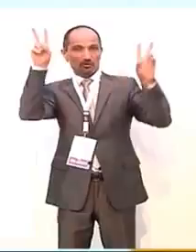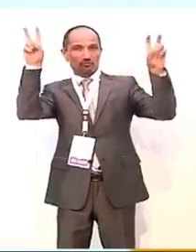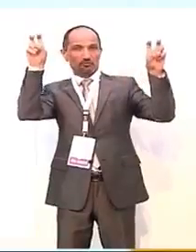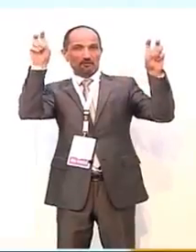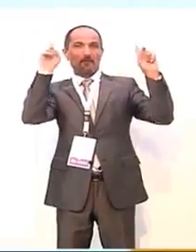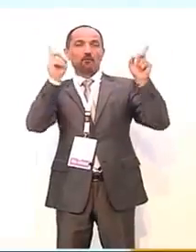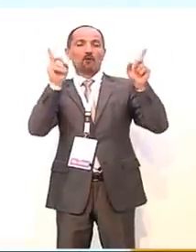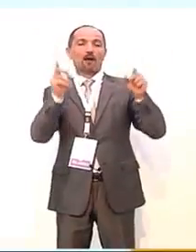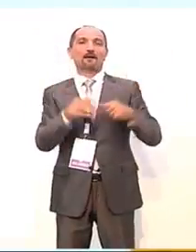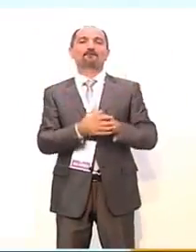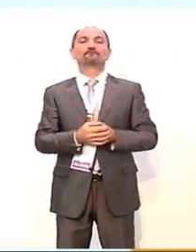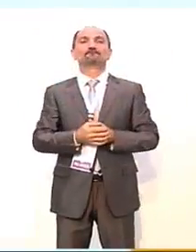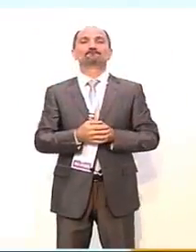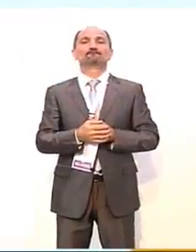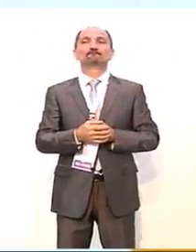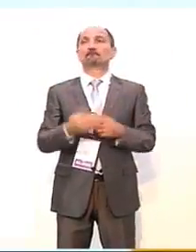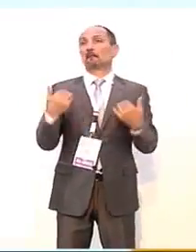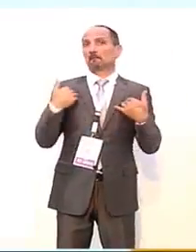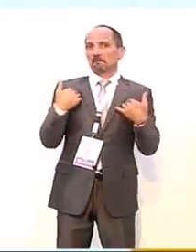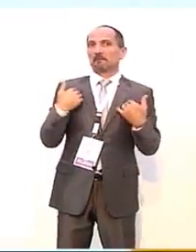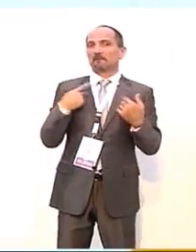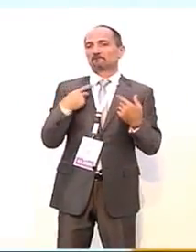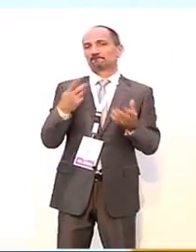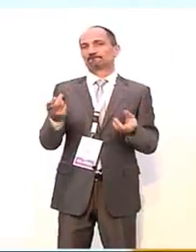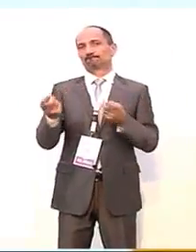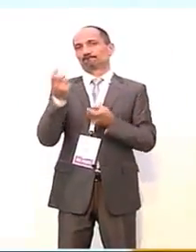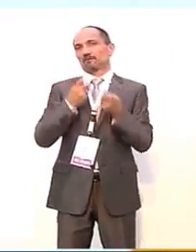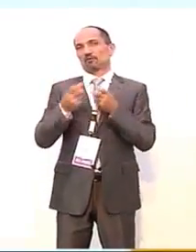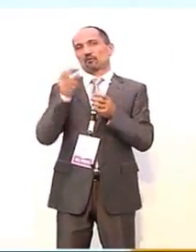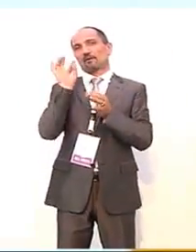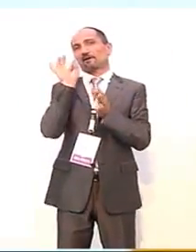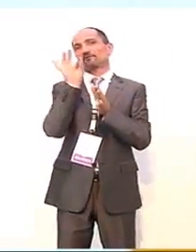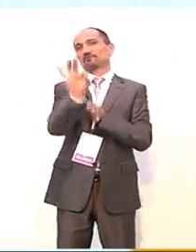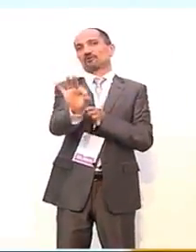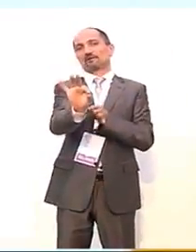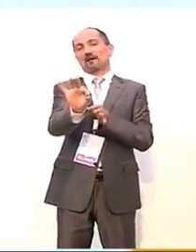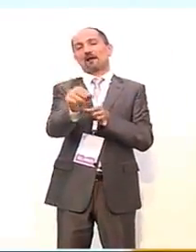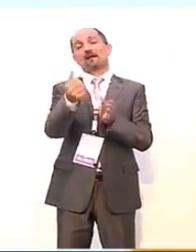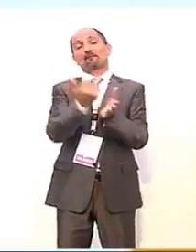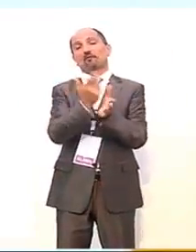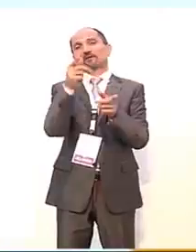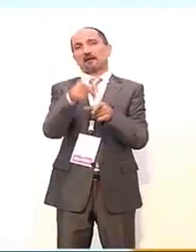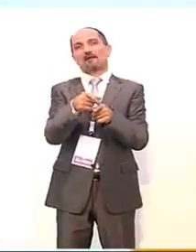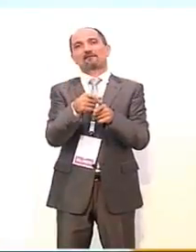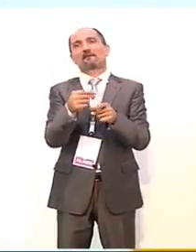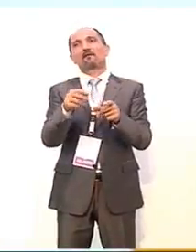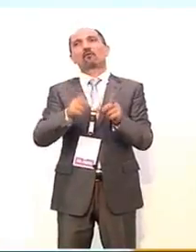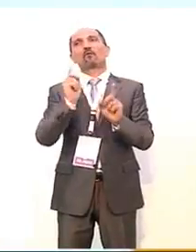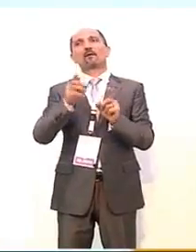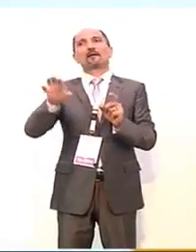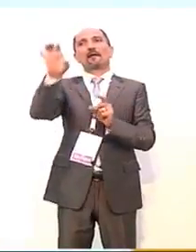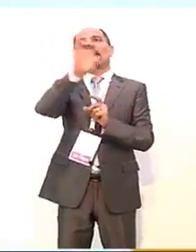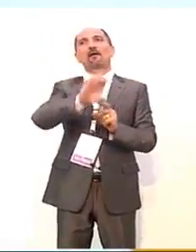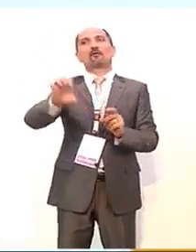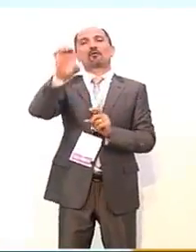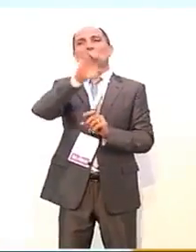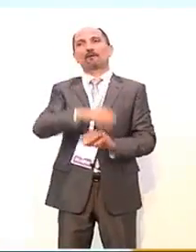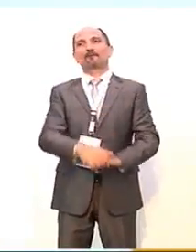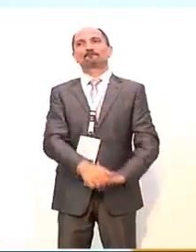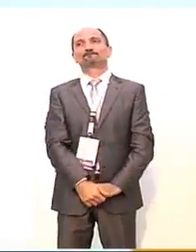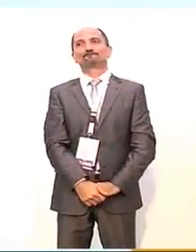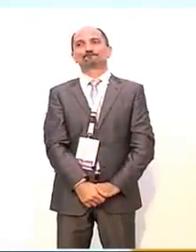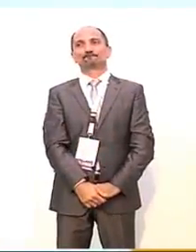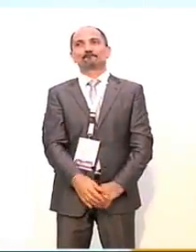tema che a mio avviso torna a essere centrale, torna a essere molto importante, che è quello dell'Europa.